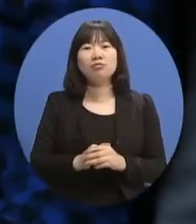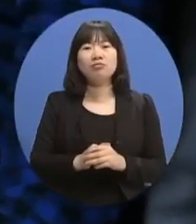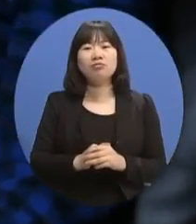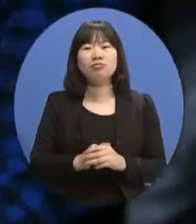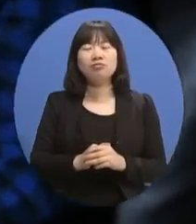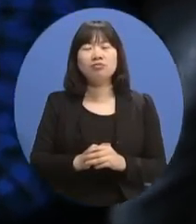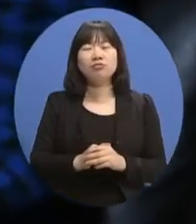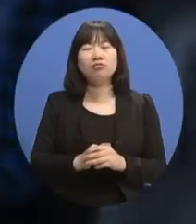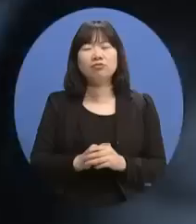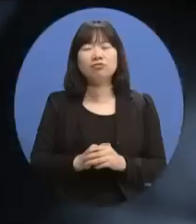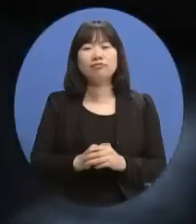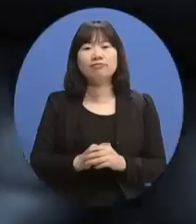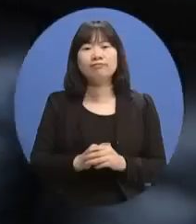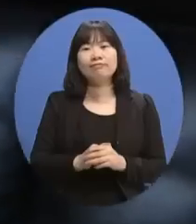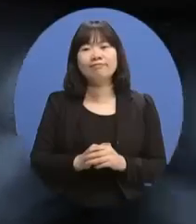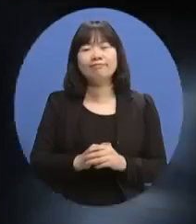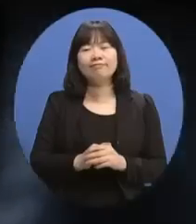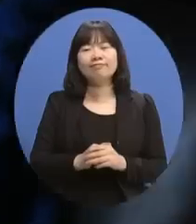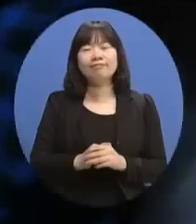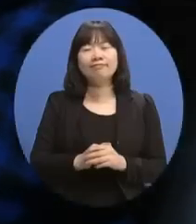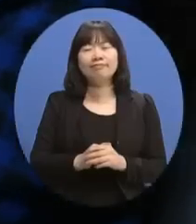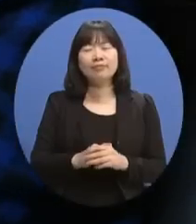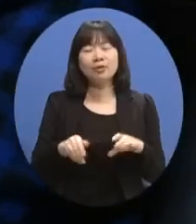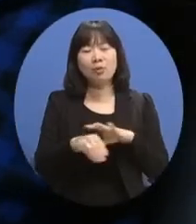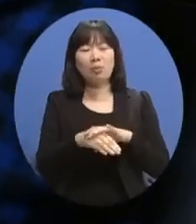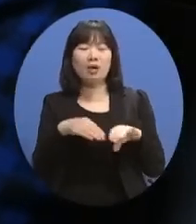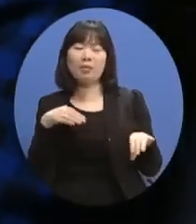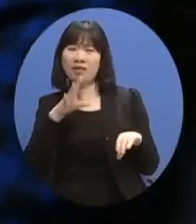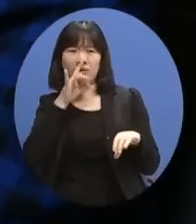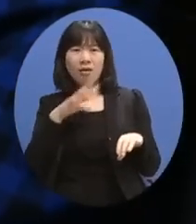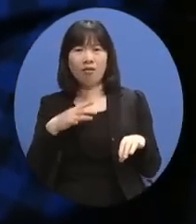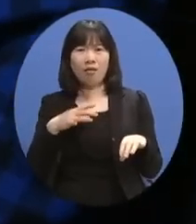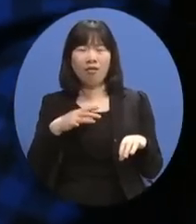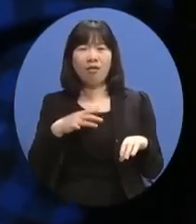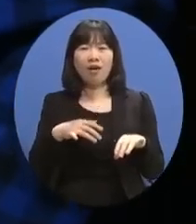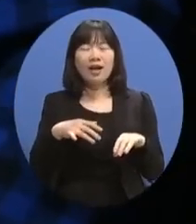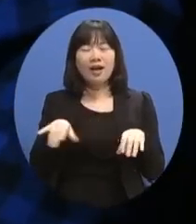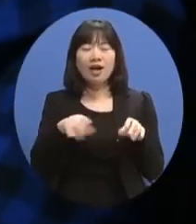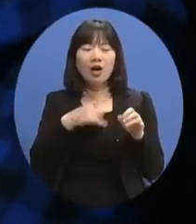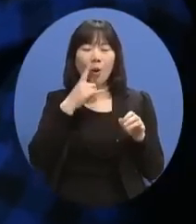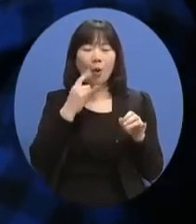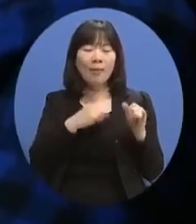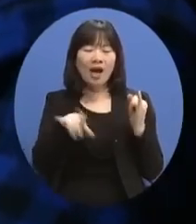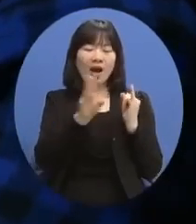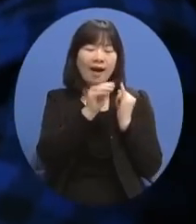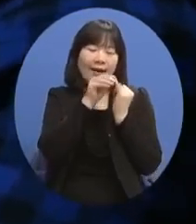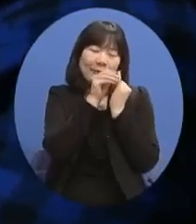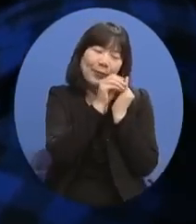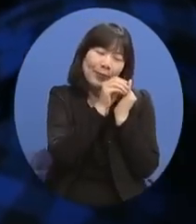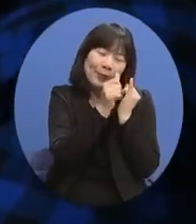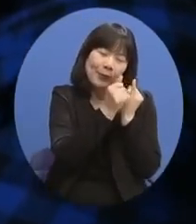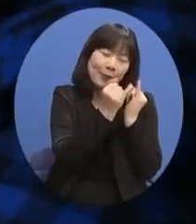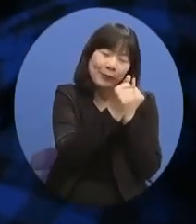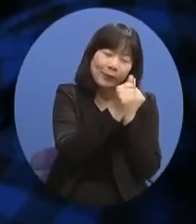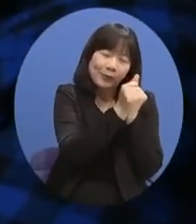나 가자. 왜? 빼면 안 돼? 꼭 붙어서 스킨십을 멈추지 않는